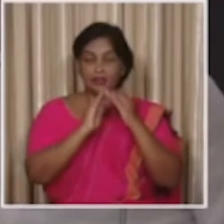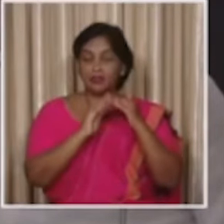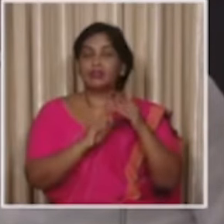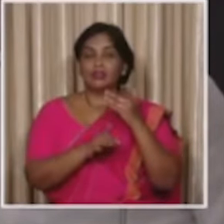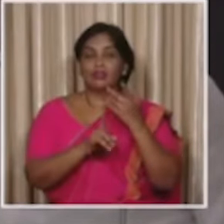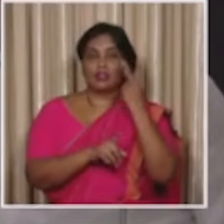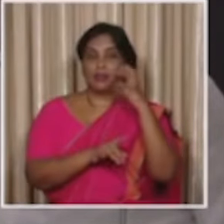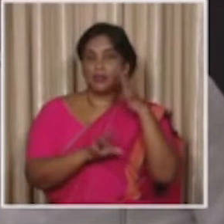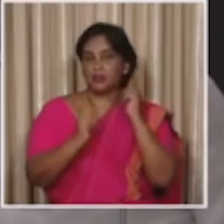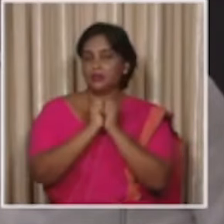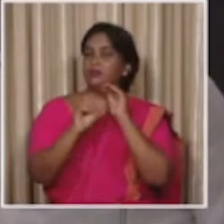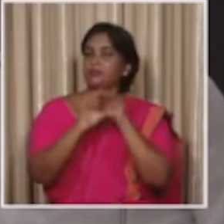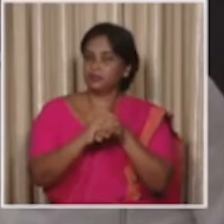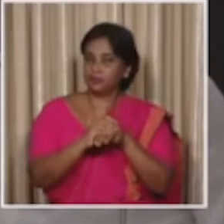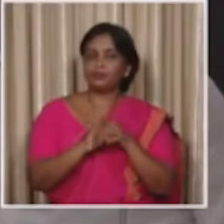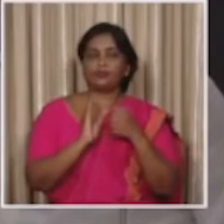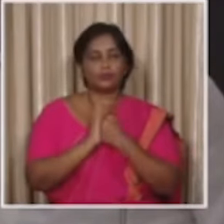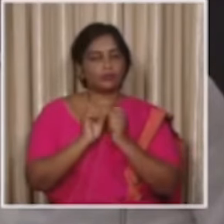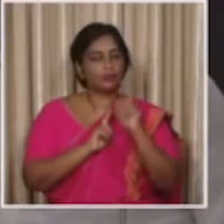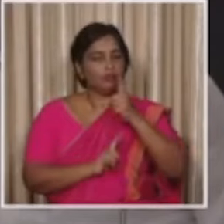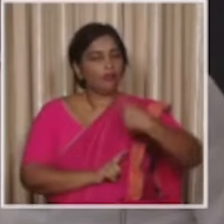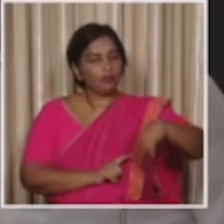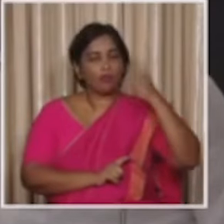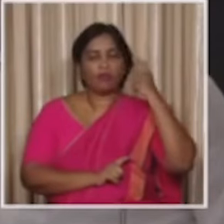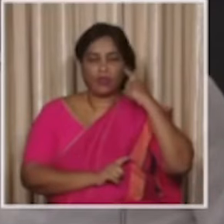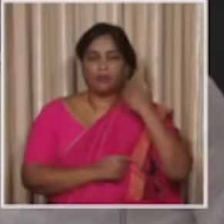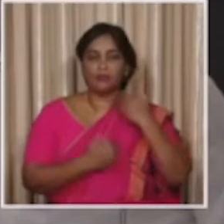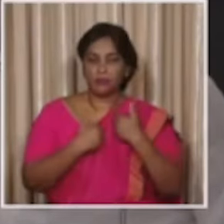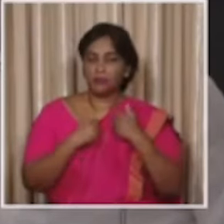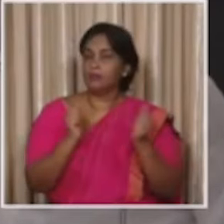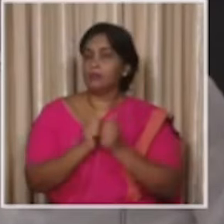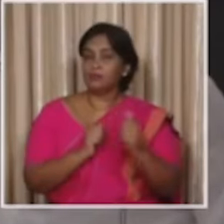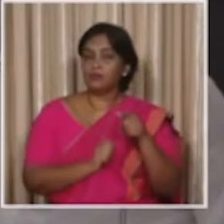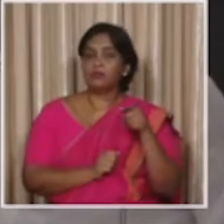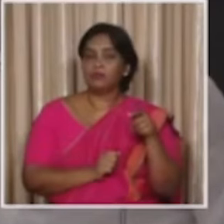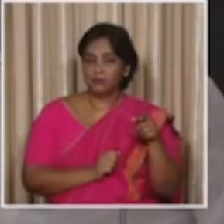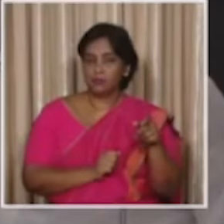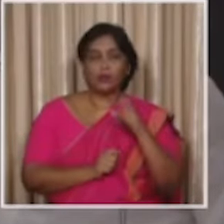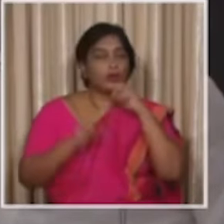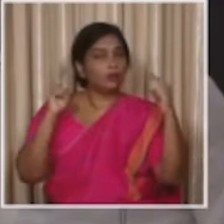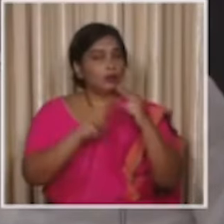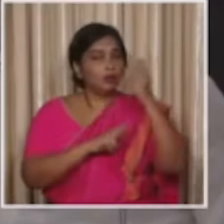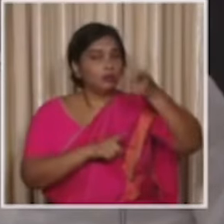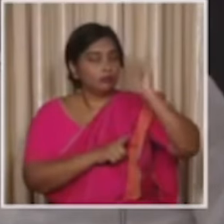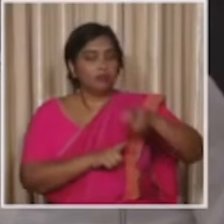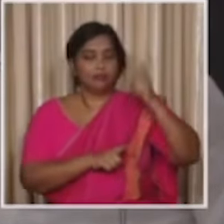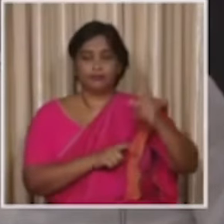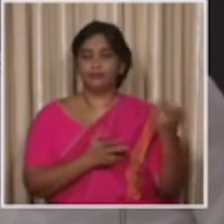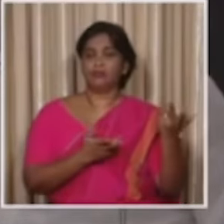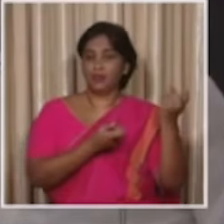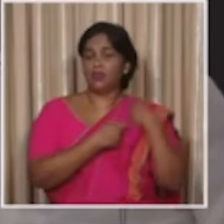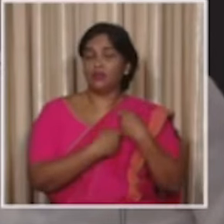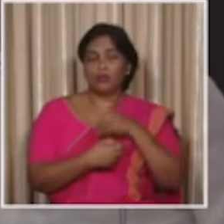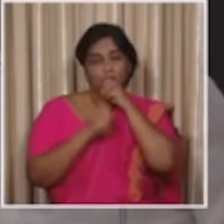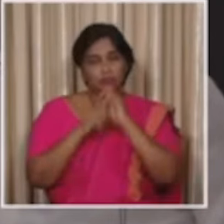කරනවා ඒ නිසා මේ ගරු සභාව දැනගන්න ඕනේ අපිට මේ කටයුතු කරන්න වෙන්නේ මේ ශ්‍රේෂ්ඨාධිකරණයේ නියමයන් එක්ක අපි ඒකට අවනත වෙන්න